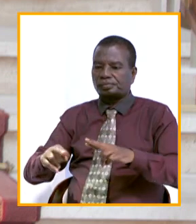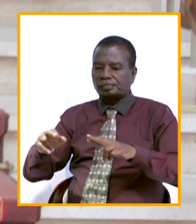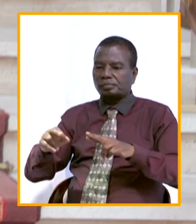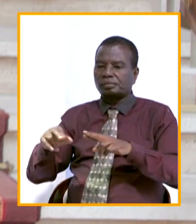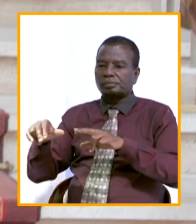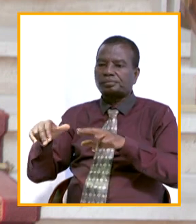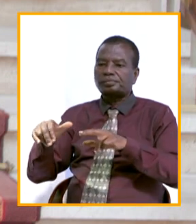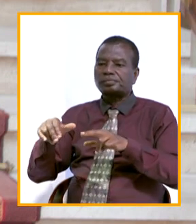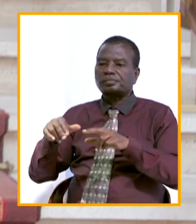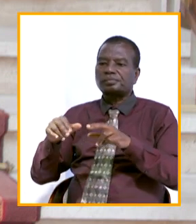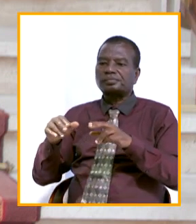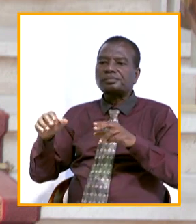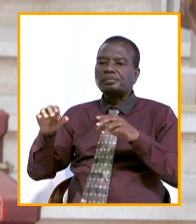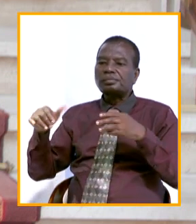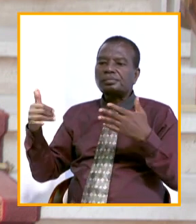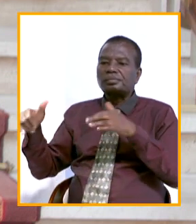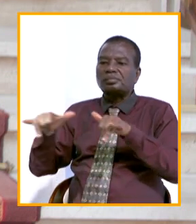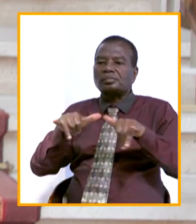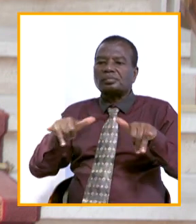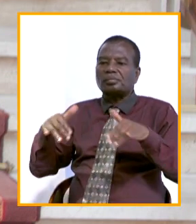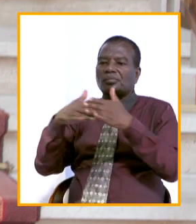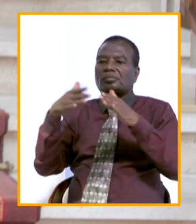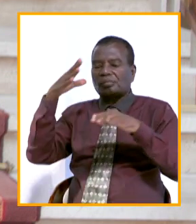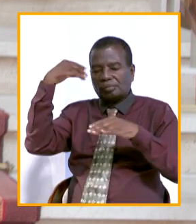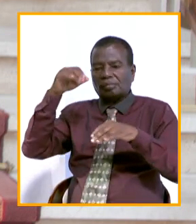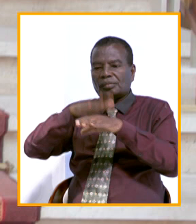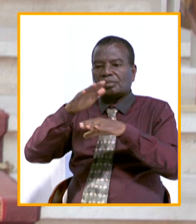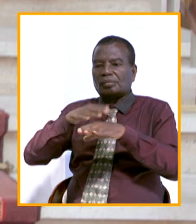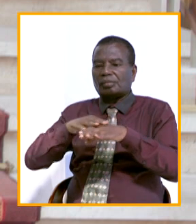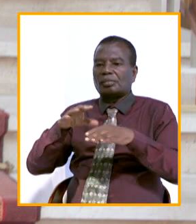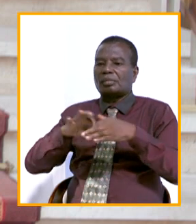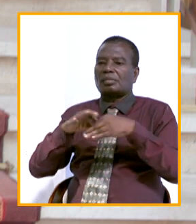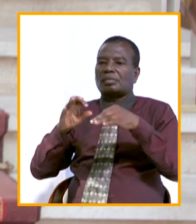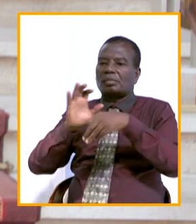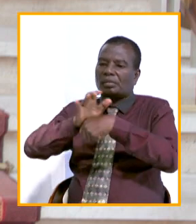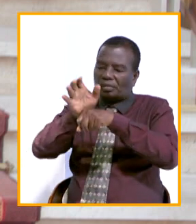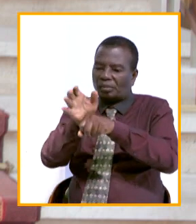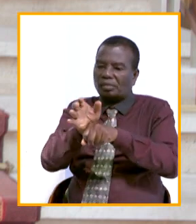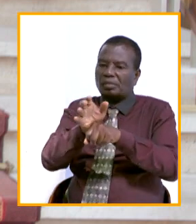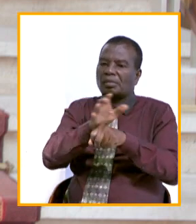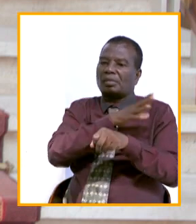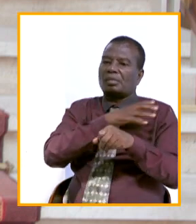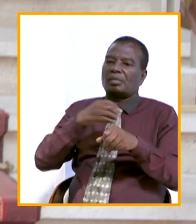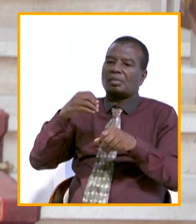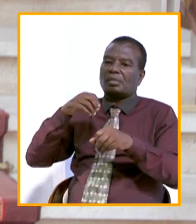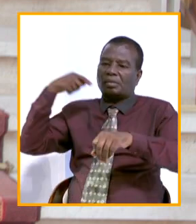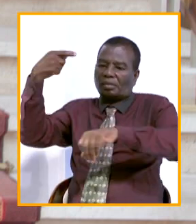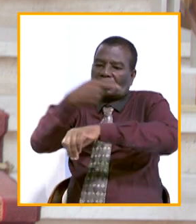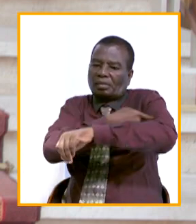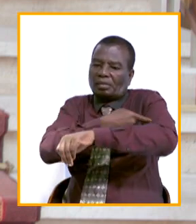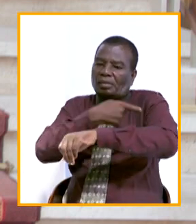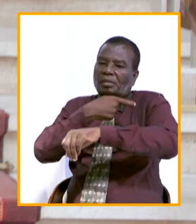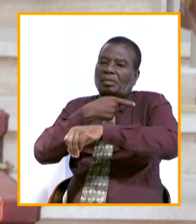scrupuleux des gestes barrières, au dépistage systématique de la COVID-19 ainsi qu'à la